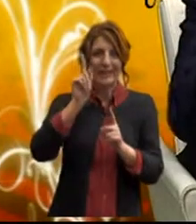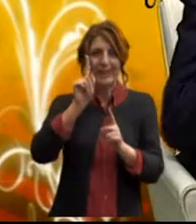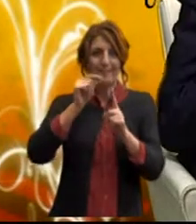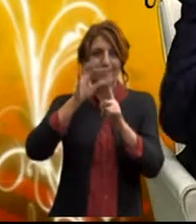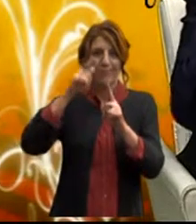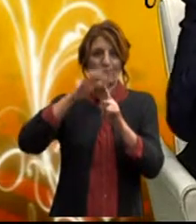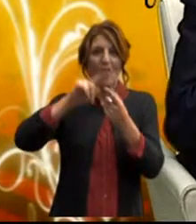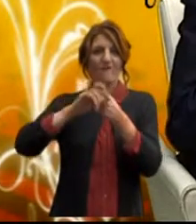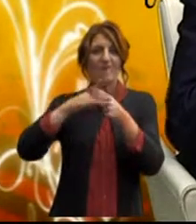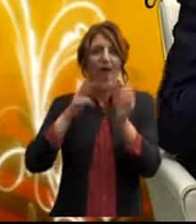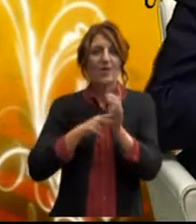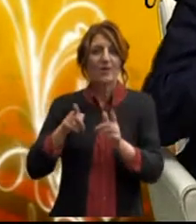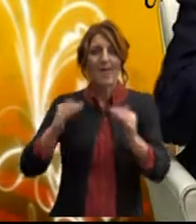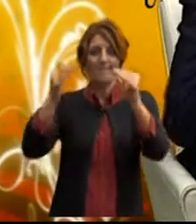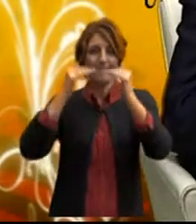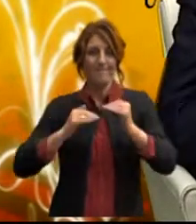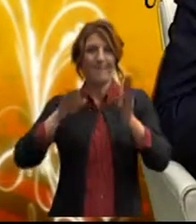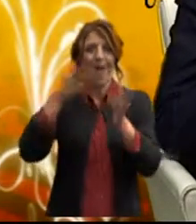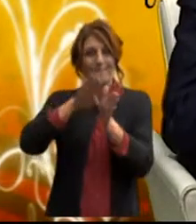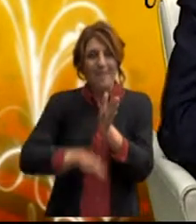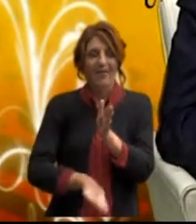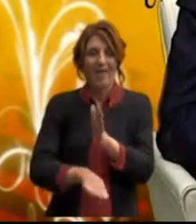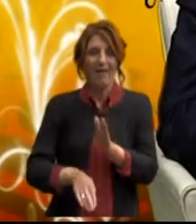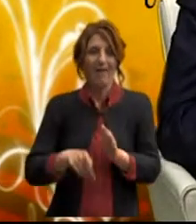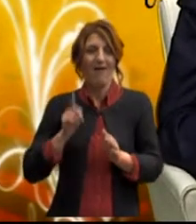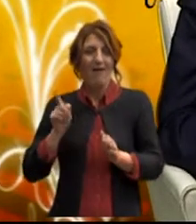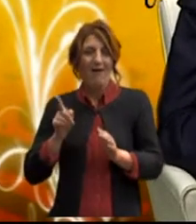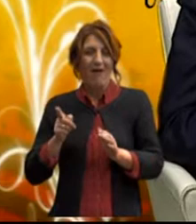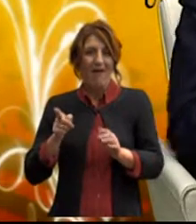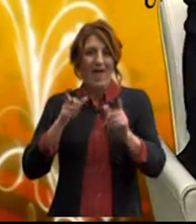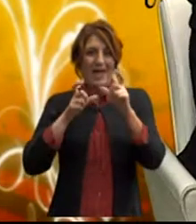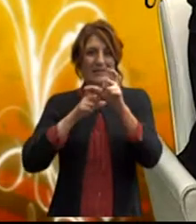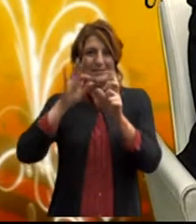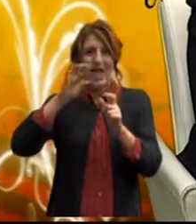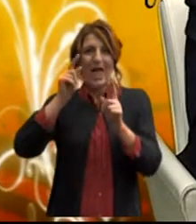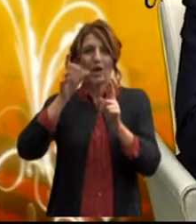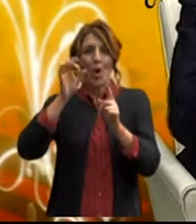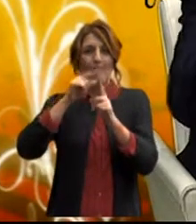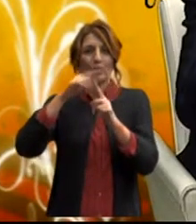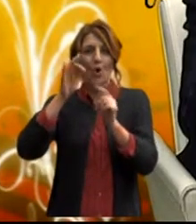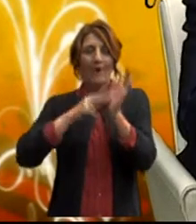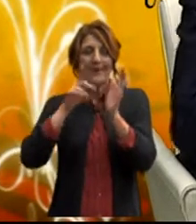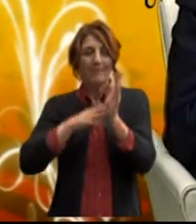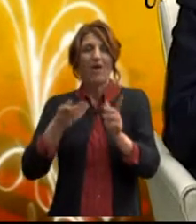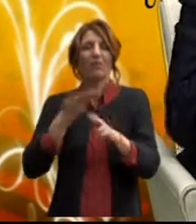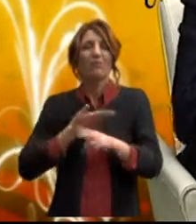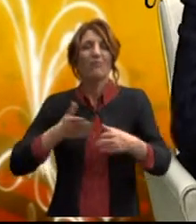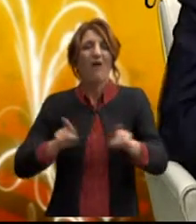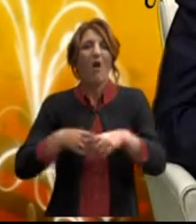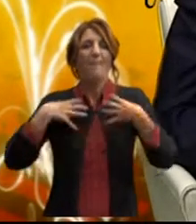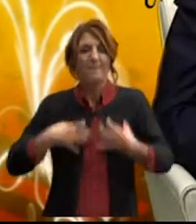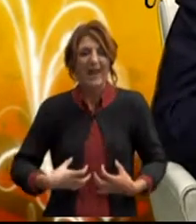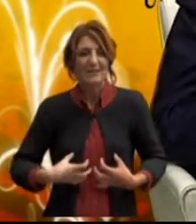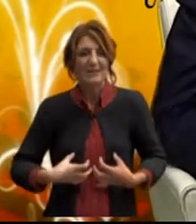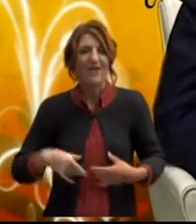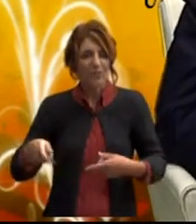onda je manjak serotonina, pa ljudi su onda skloni depresiji. Inače, nizak serotonin znači sklono za depresiju,